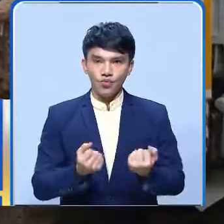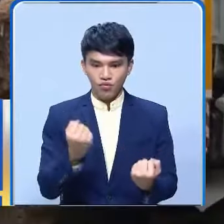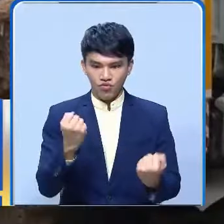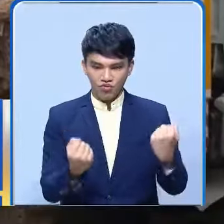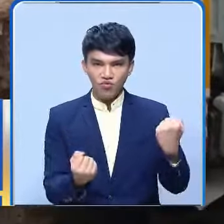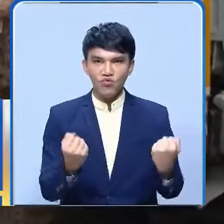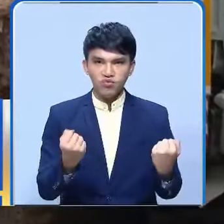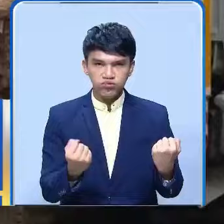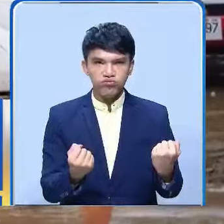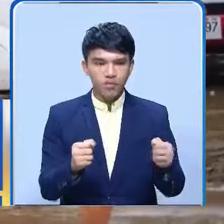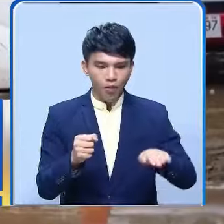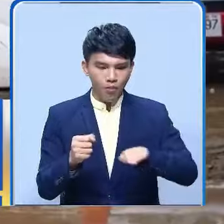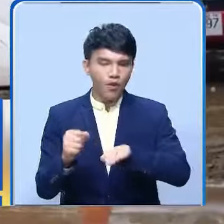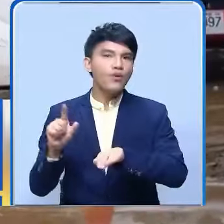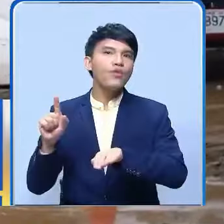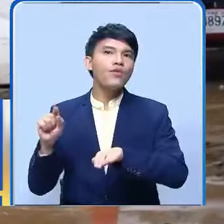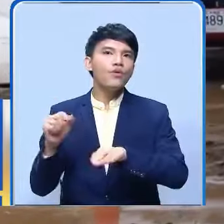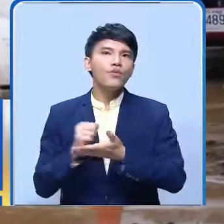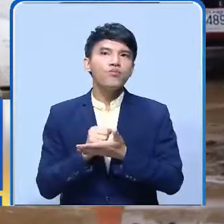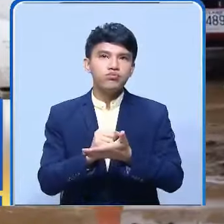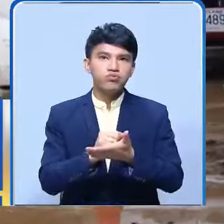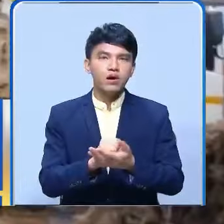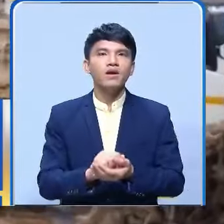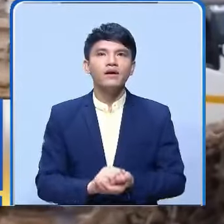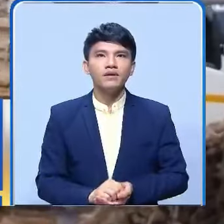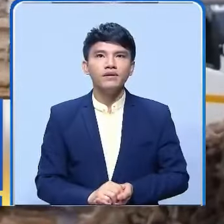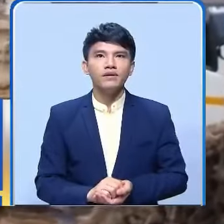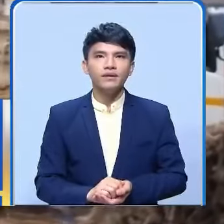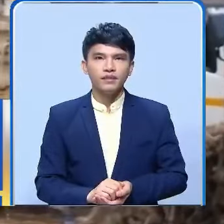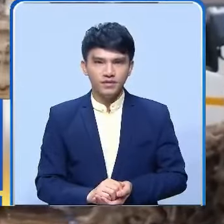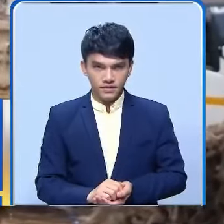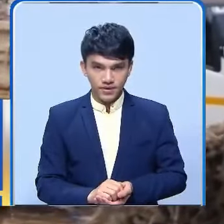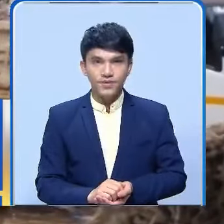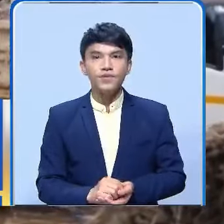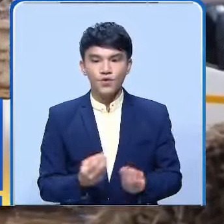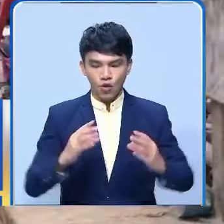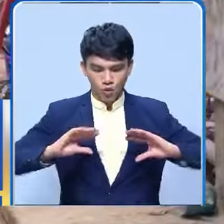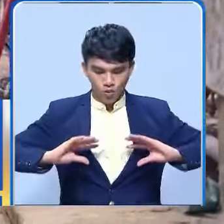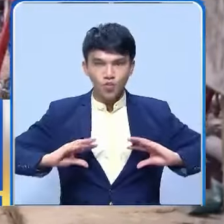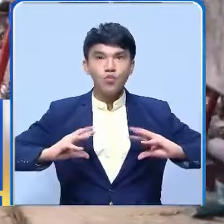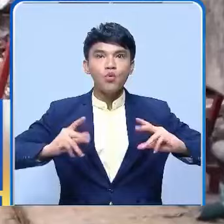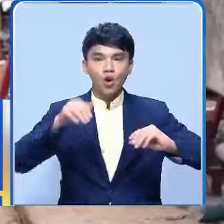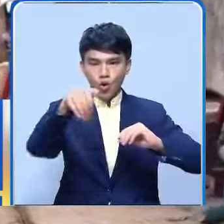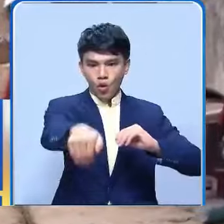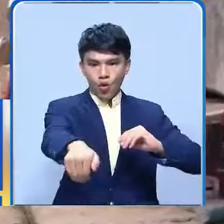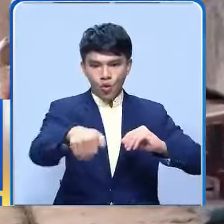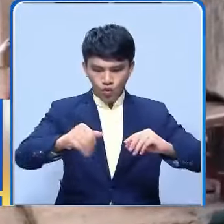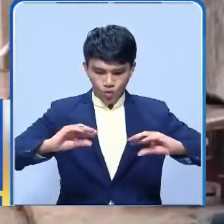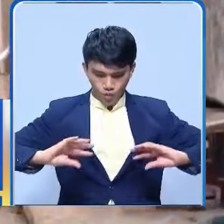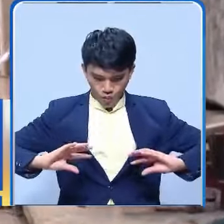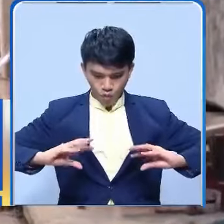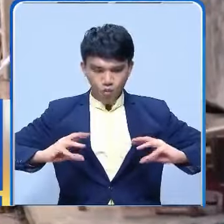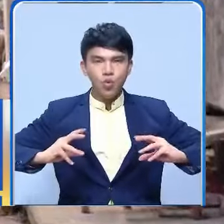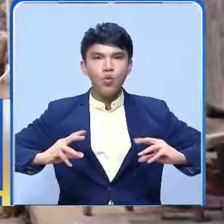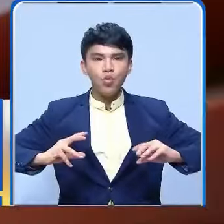นะครับเกือบ20คันเลยครับทั้งรถตักหน้าขุดหลังรถตักล้อยางรถขุดล้อยางรถบรรทุกเทท้